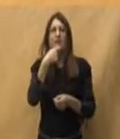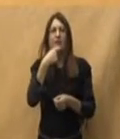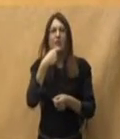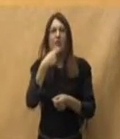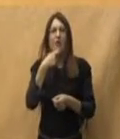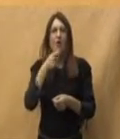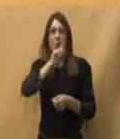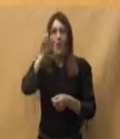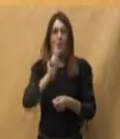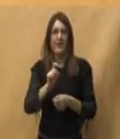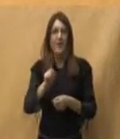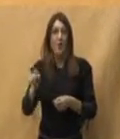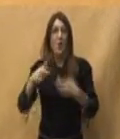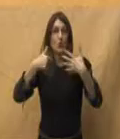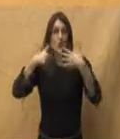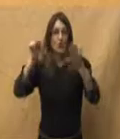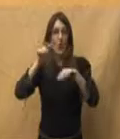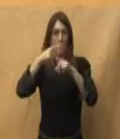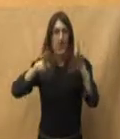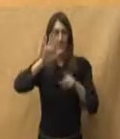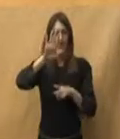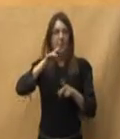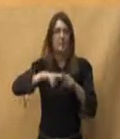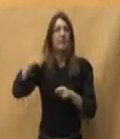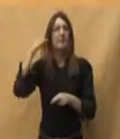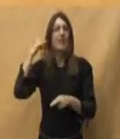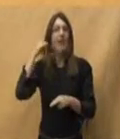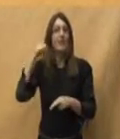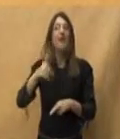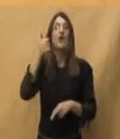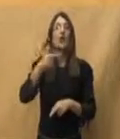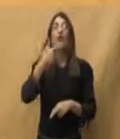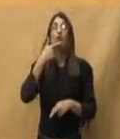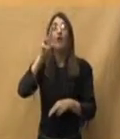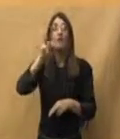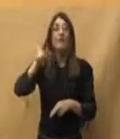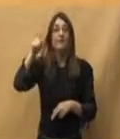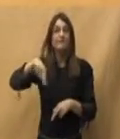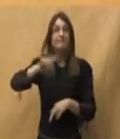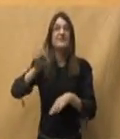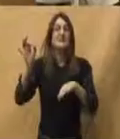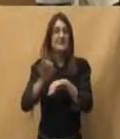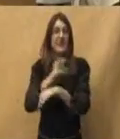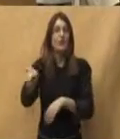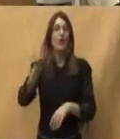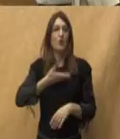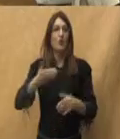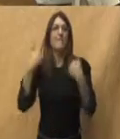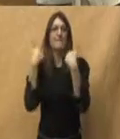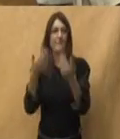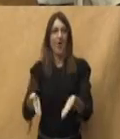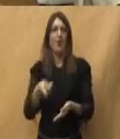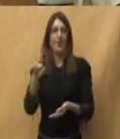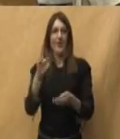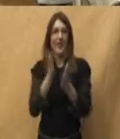u 16.30 ukopčati telefone i jedan gledatelj će imati sreću da dobije ovu jednu knjigu na poklon, ali isto